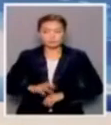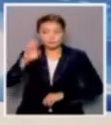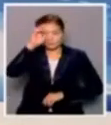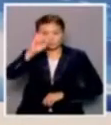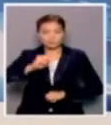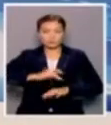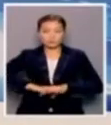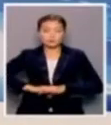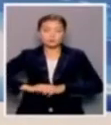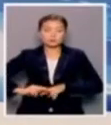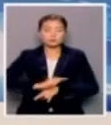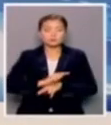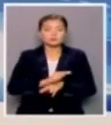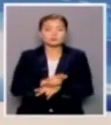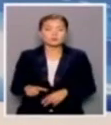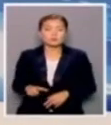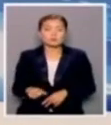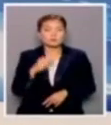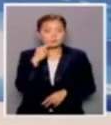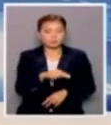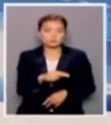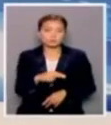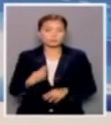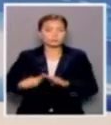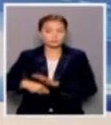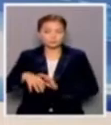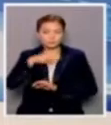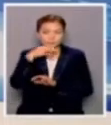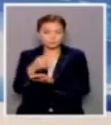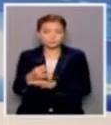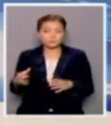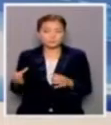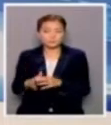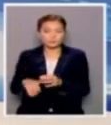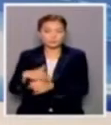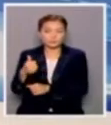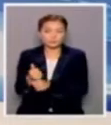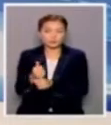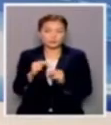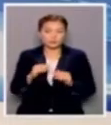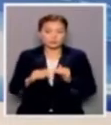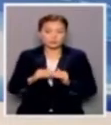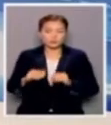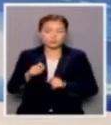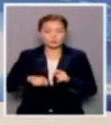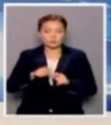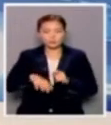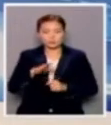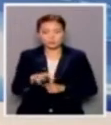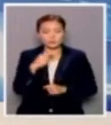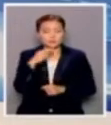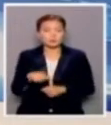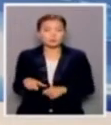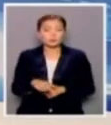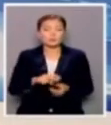Мемлекеттік бюджеттен жөнделіп жатқан жолдардың сапасын сыбайлас жемқорлыққа қарсы іс-қимыл агенттігі мен адалдық алаңы бақылауға алды. Сапалы